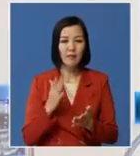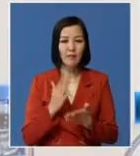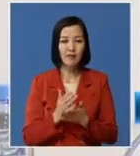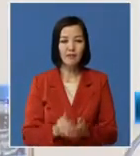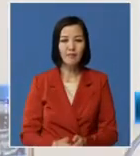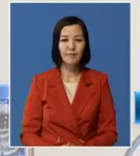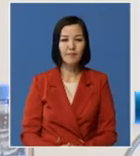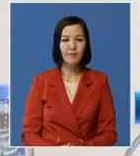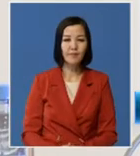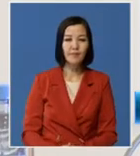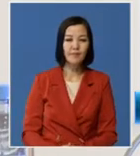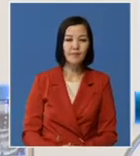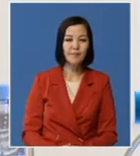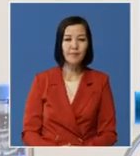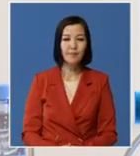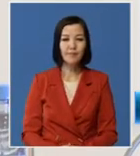да бар.